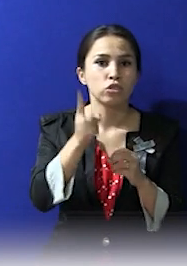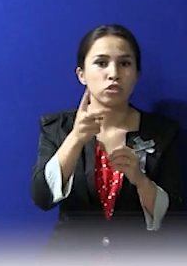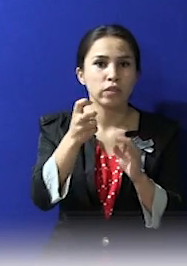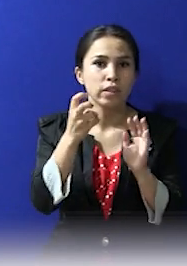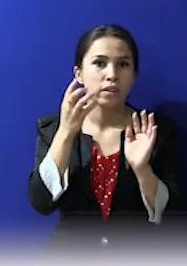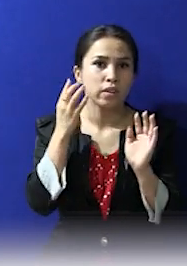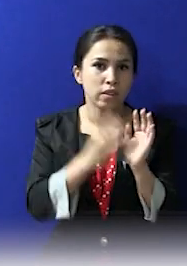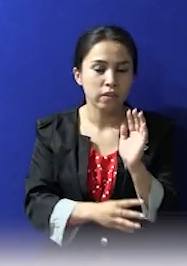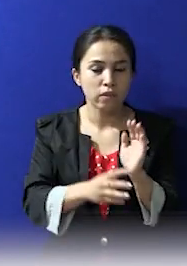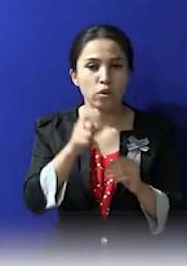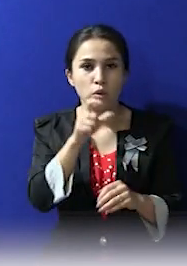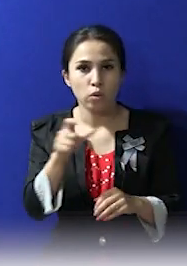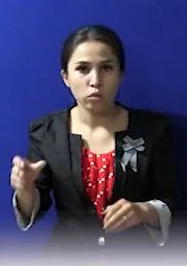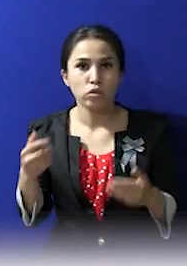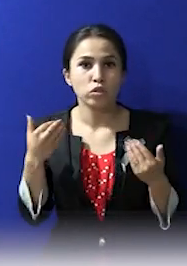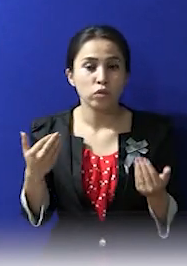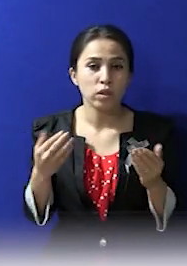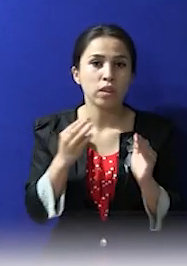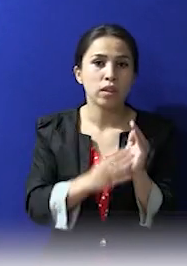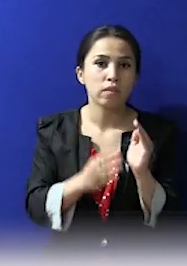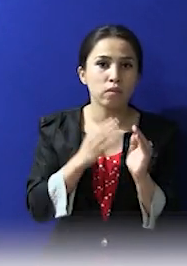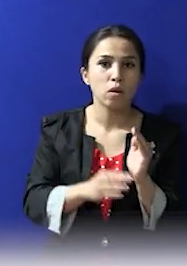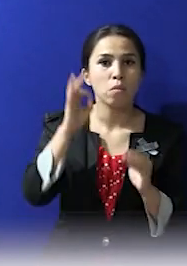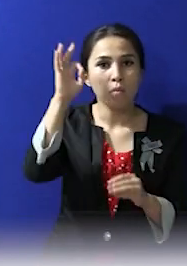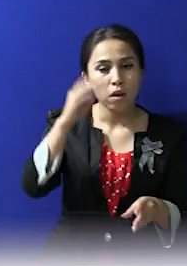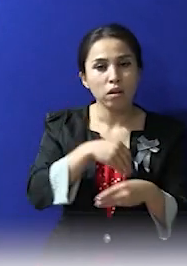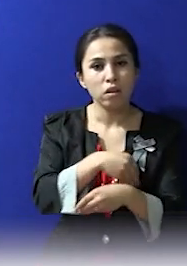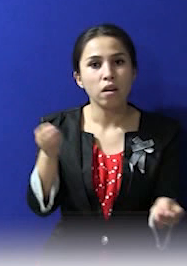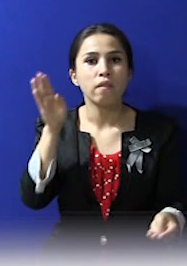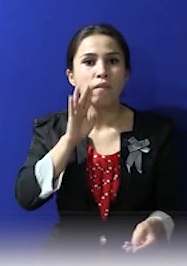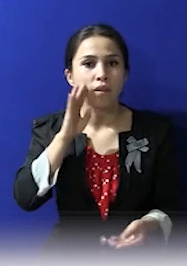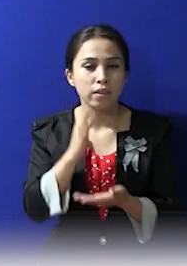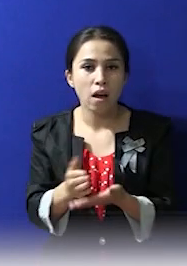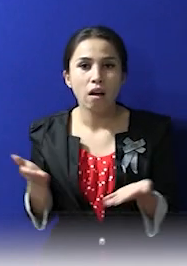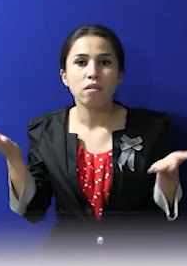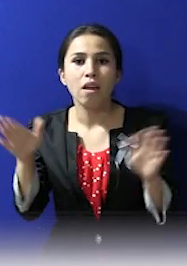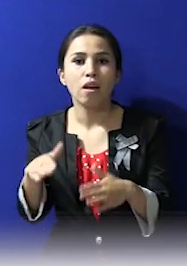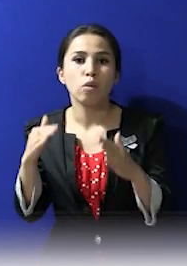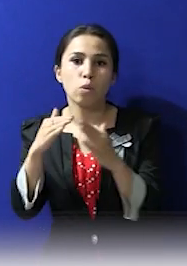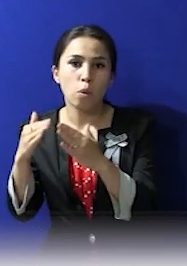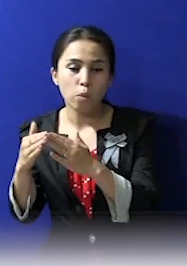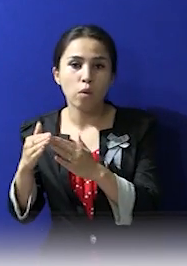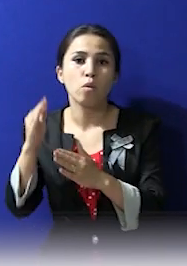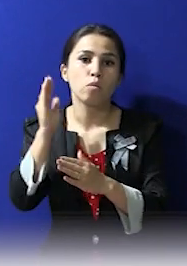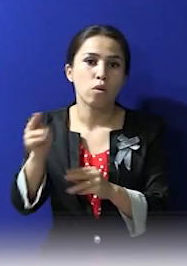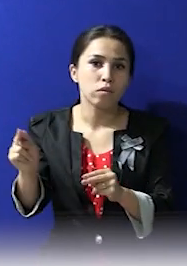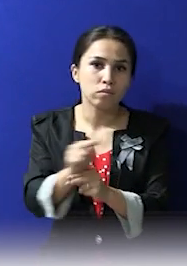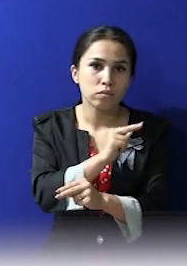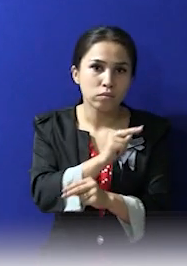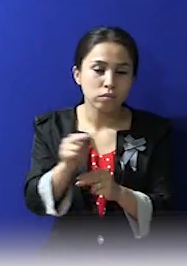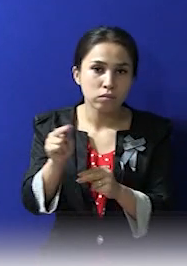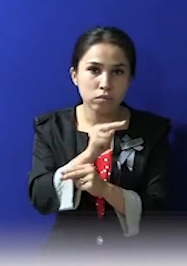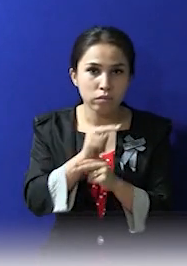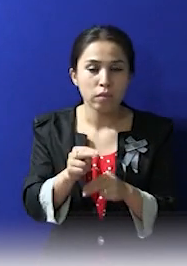порядка 3 миллионов тонн, однако 65 из них до сих пор не огорожены. За 6 месяцев текущего года собрано